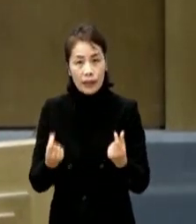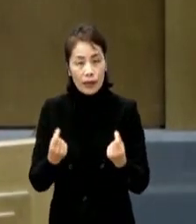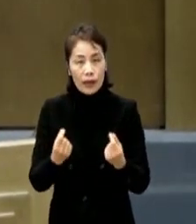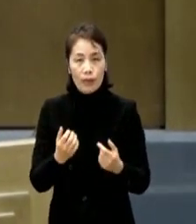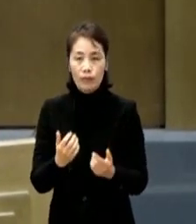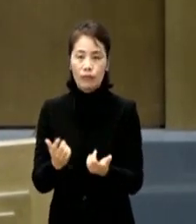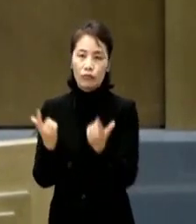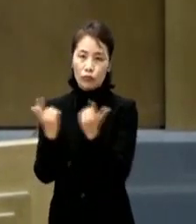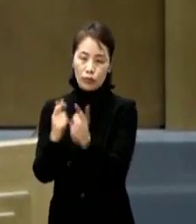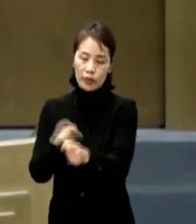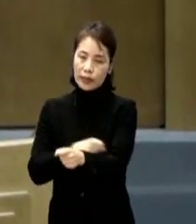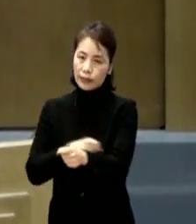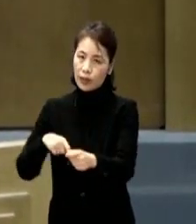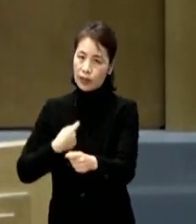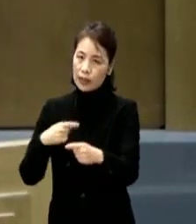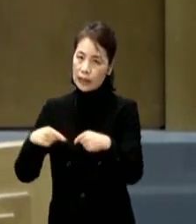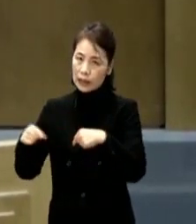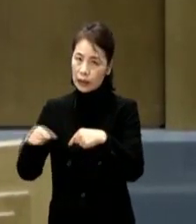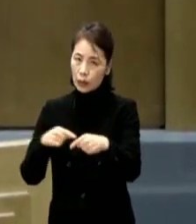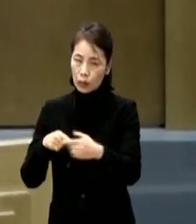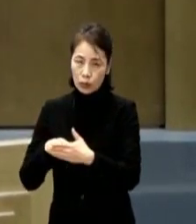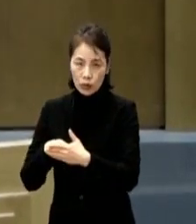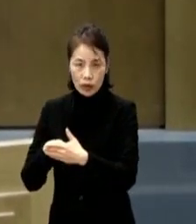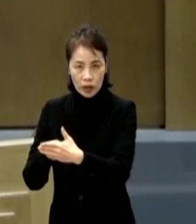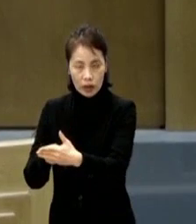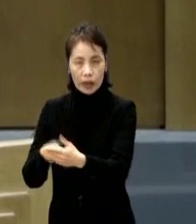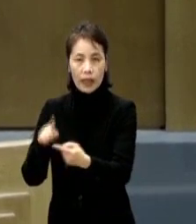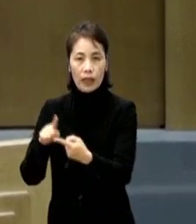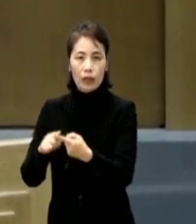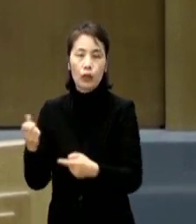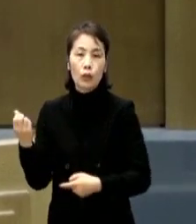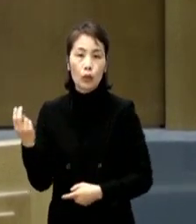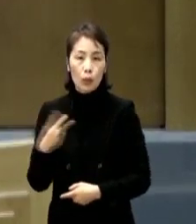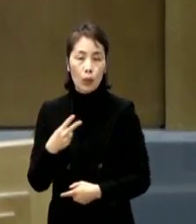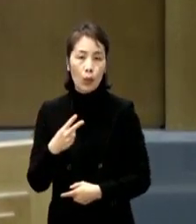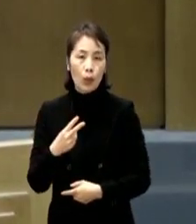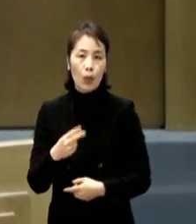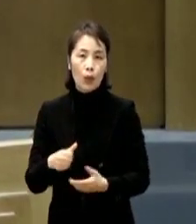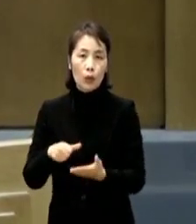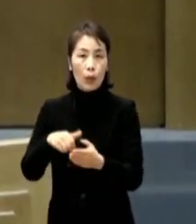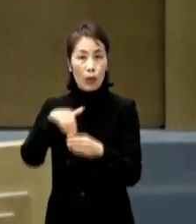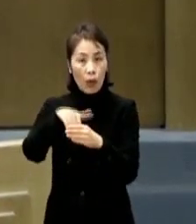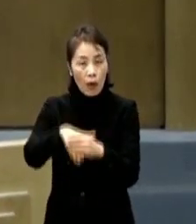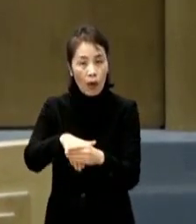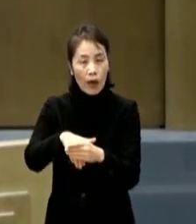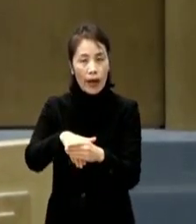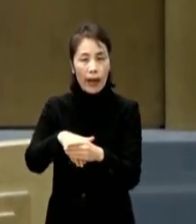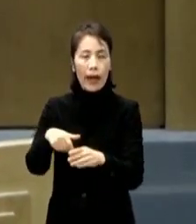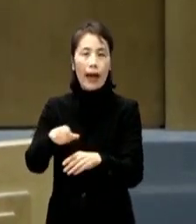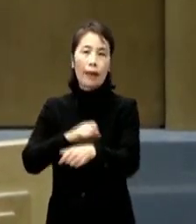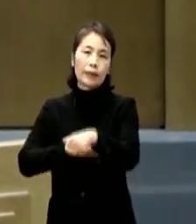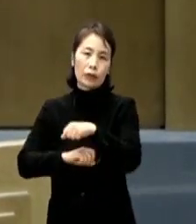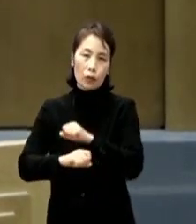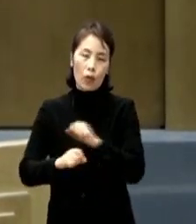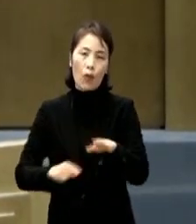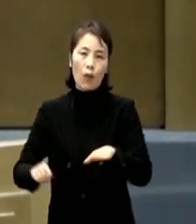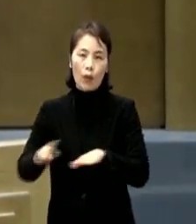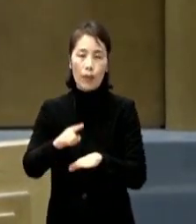청사진을 구체화하고 여야 구분 없는 총선 공통 공약이 될 수 있도록 발벗고